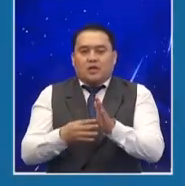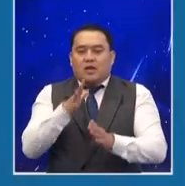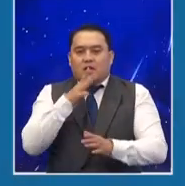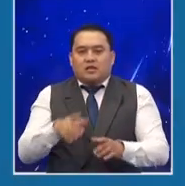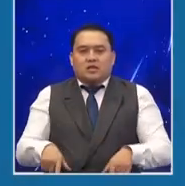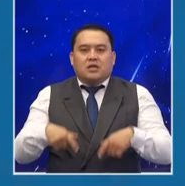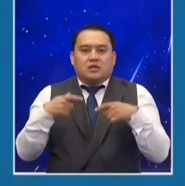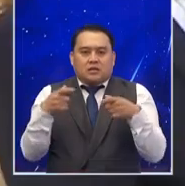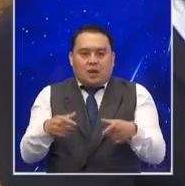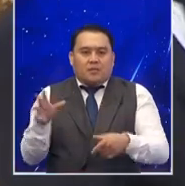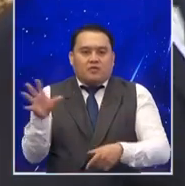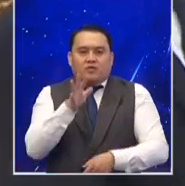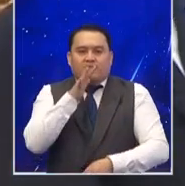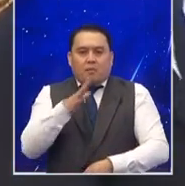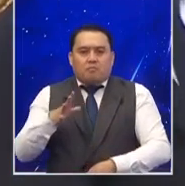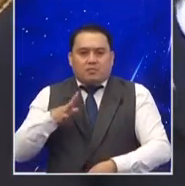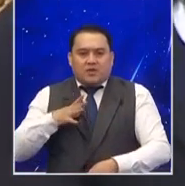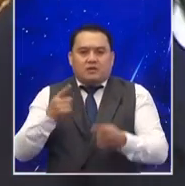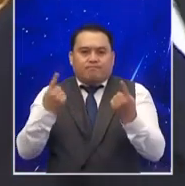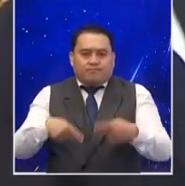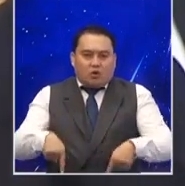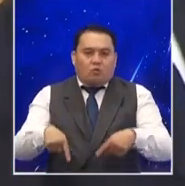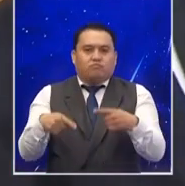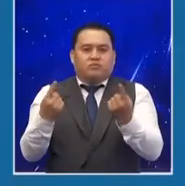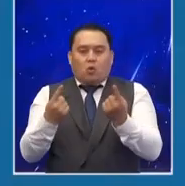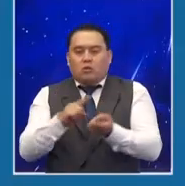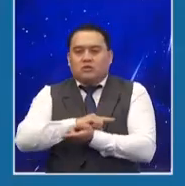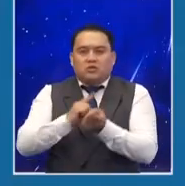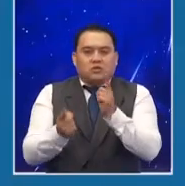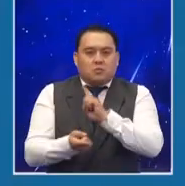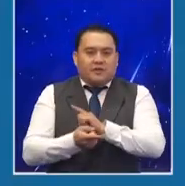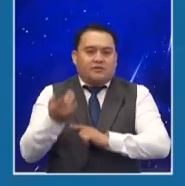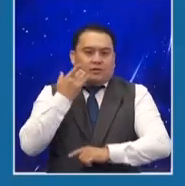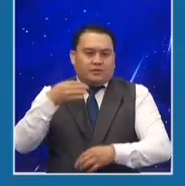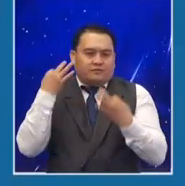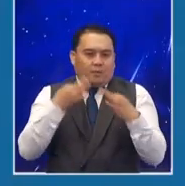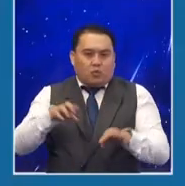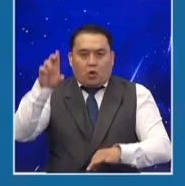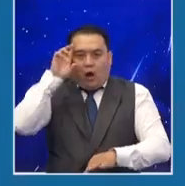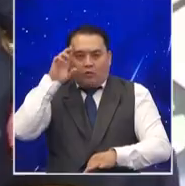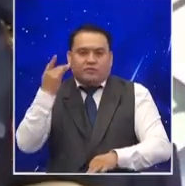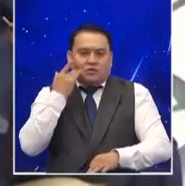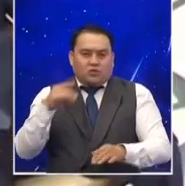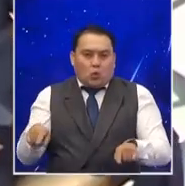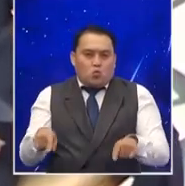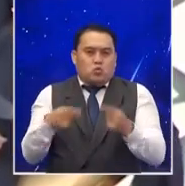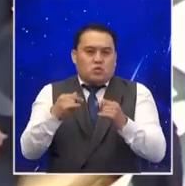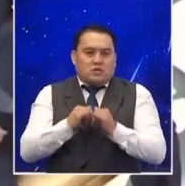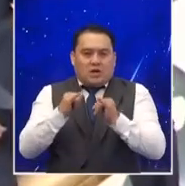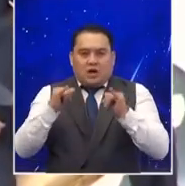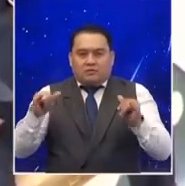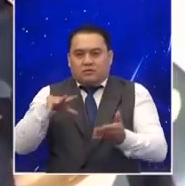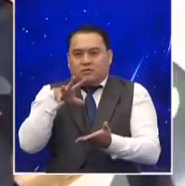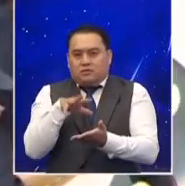рубеж независимости. За все это время были взлеты и падения. Однако неизменно одно – суверенное государство из года в год стремительно развивалось и